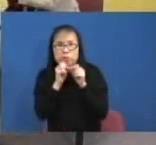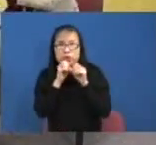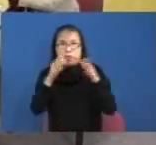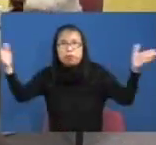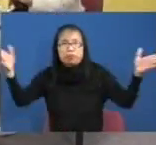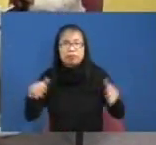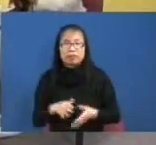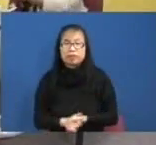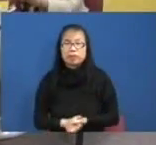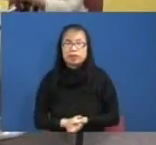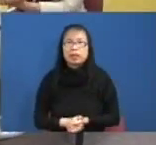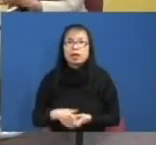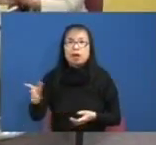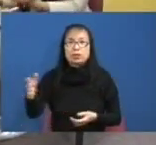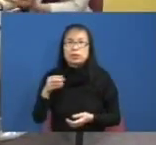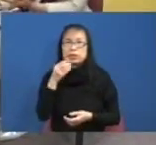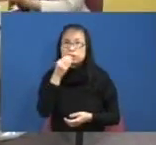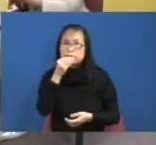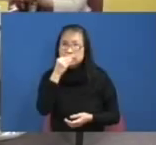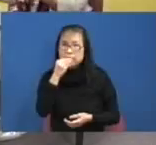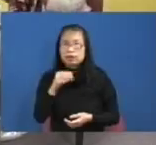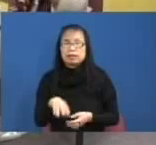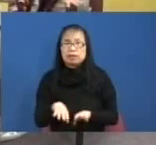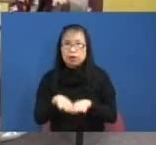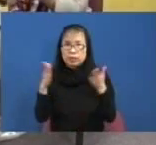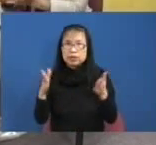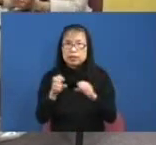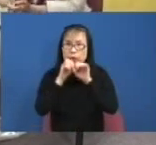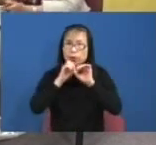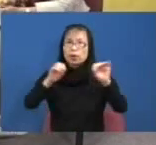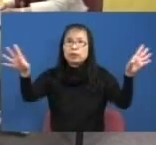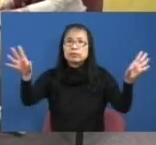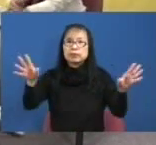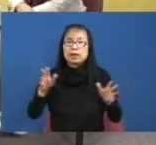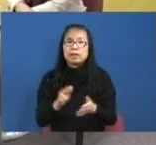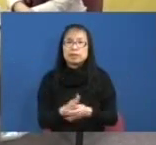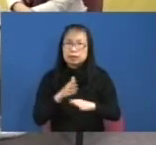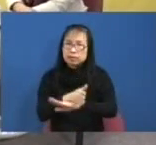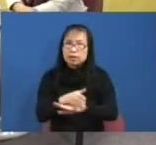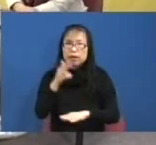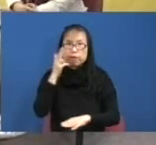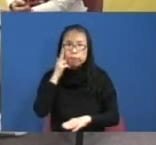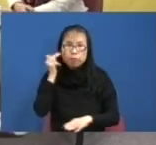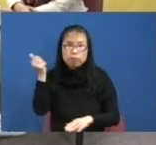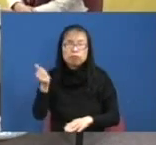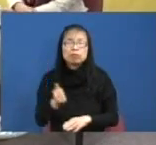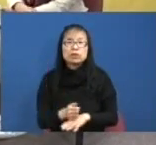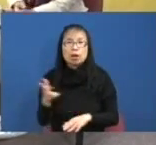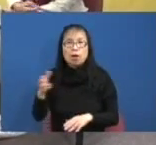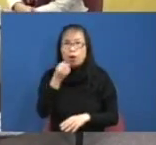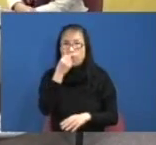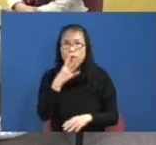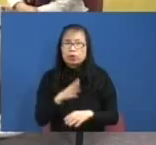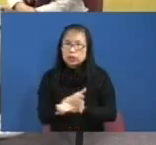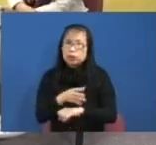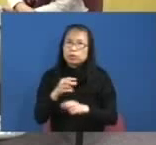我哋即係我哋從我哋糧食食品開始去將佢擴大社福嗰個，其實冇問題嘅，真 係 嚇，即係呢個香港社會真